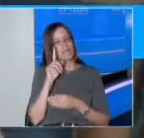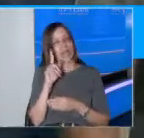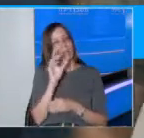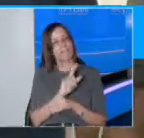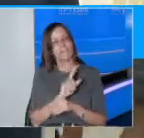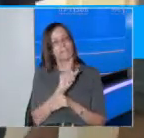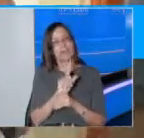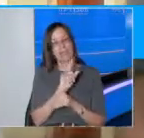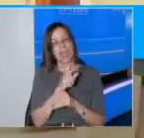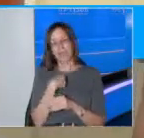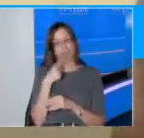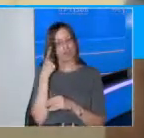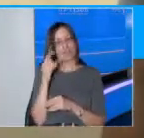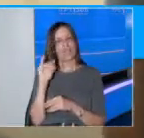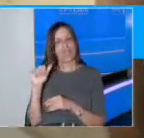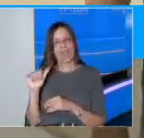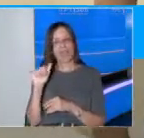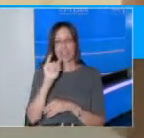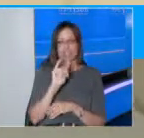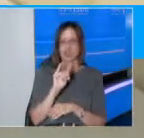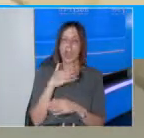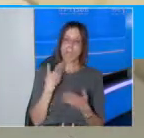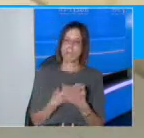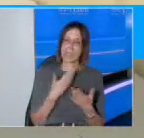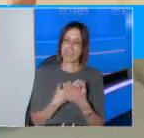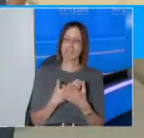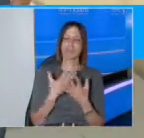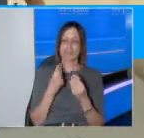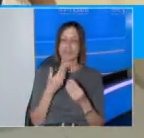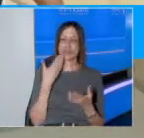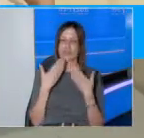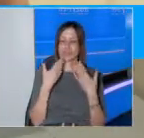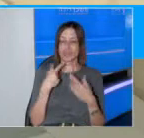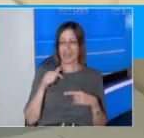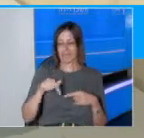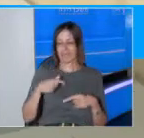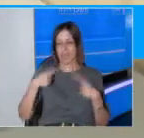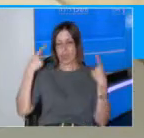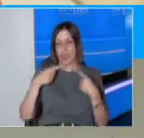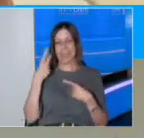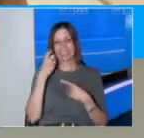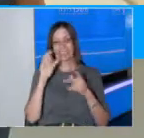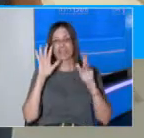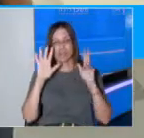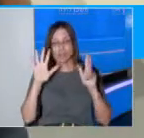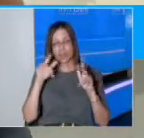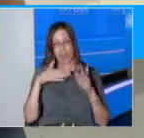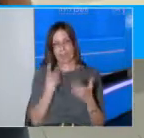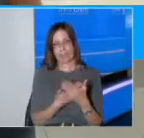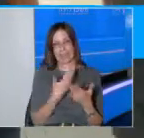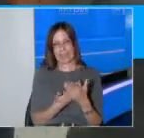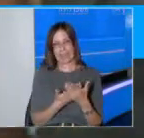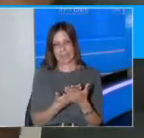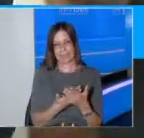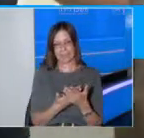לא חושבת, אילן ישועה מעיד לשבעה אחרי שבעה, אנחנו מדברים היום על היום ה-28 שהוא מעיד. יאללה,